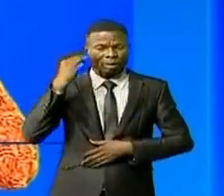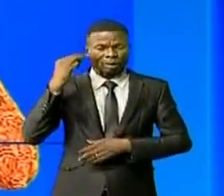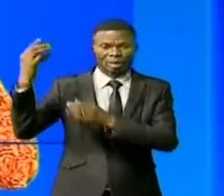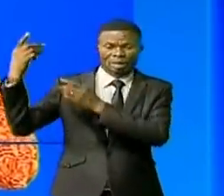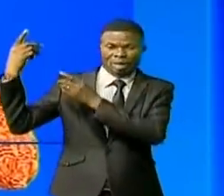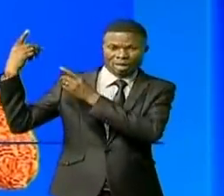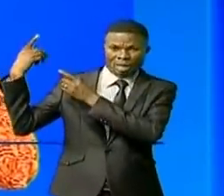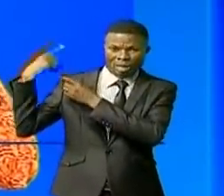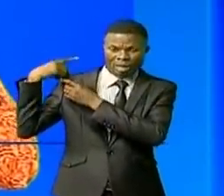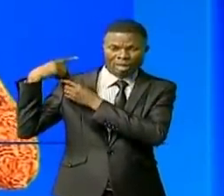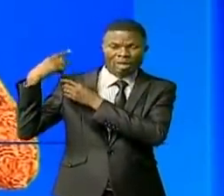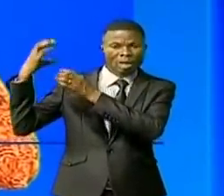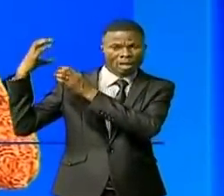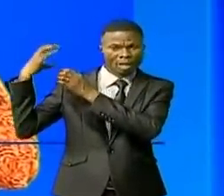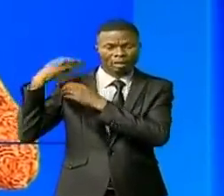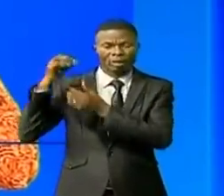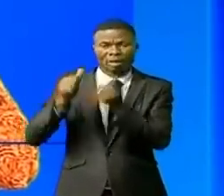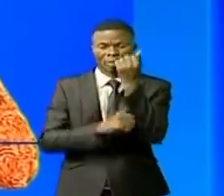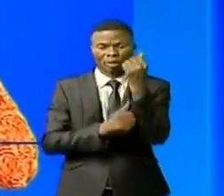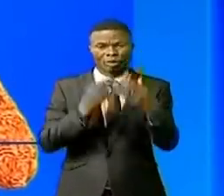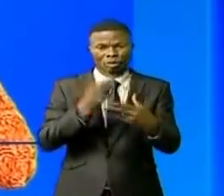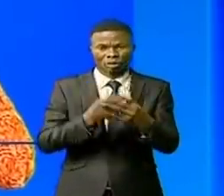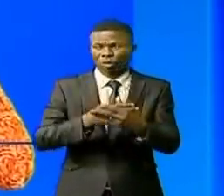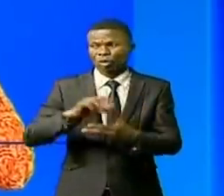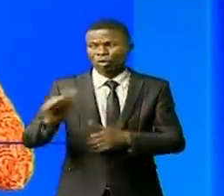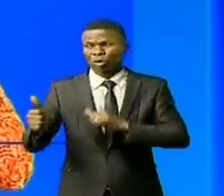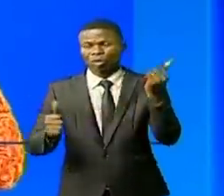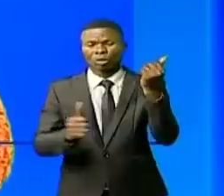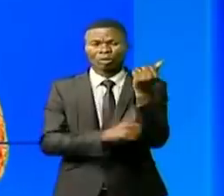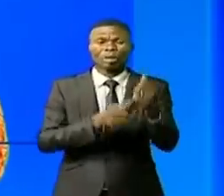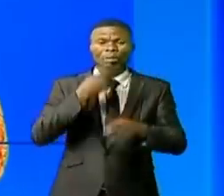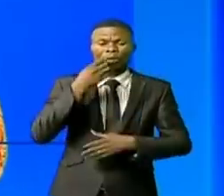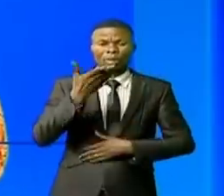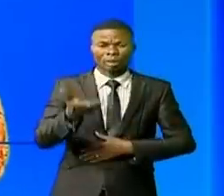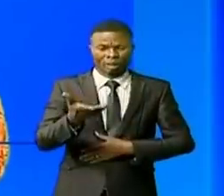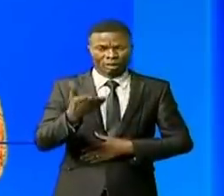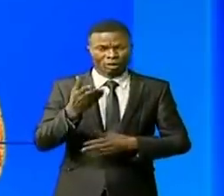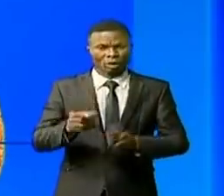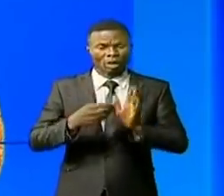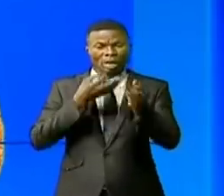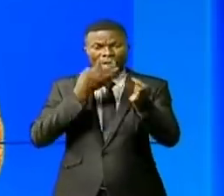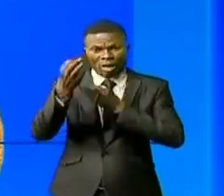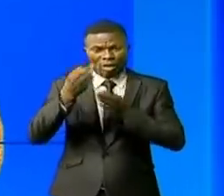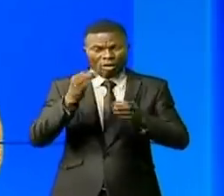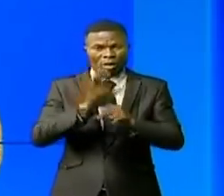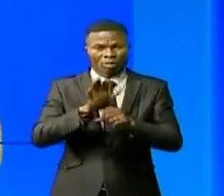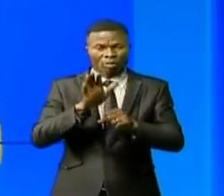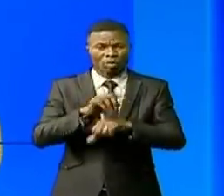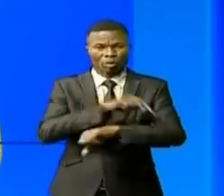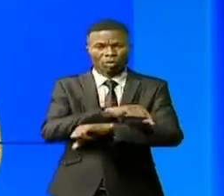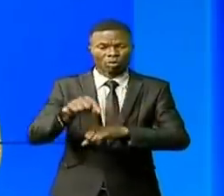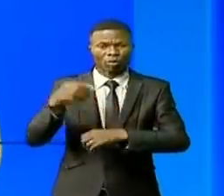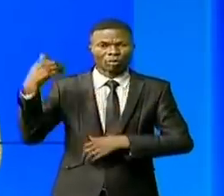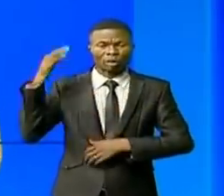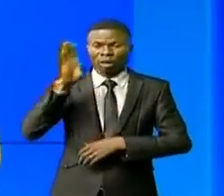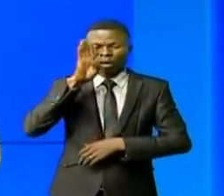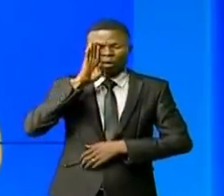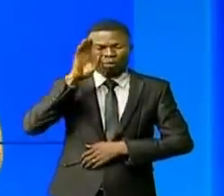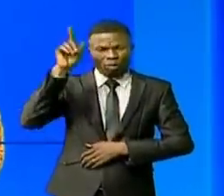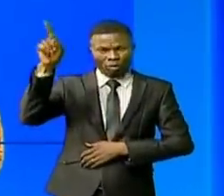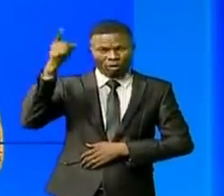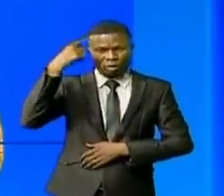des personnes vivant avec handicap et autres personnes vulnérables auprès des différentes institutions de la Belgique pour